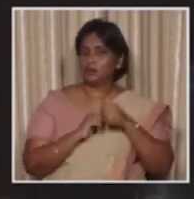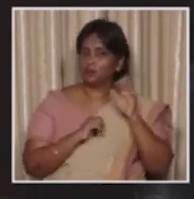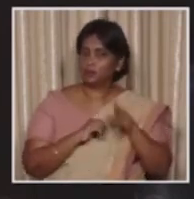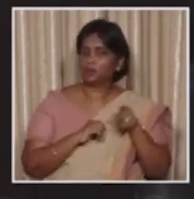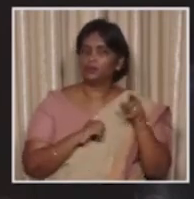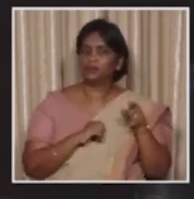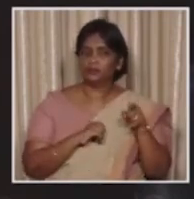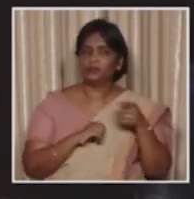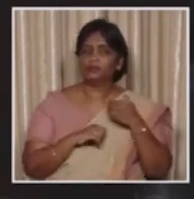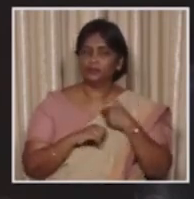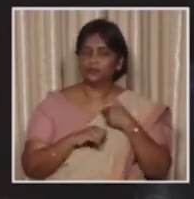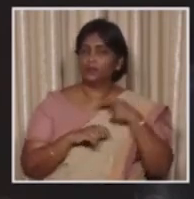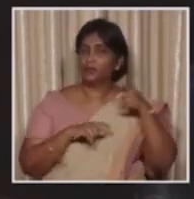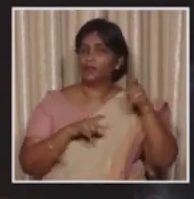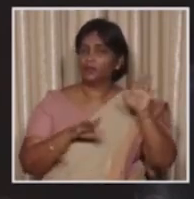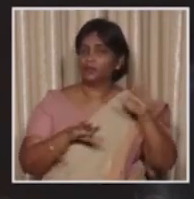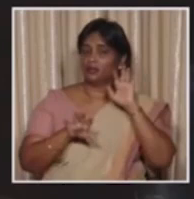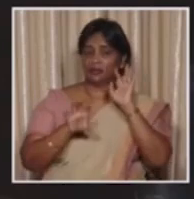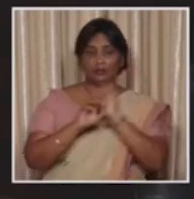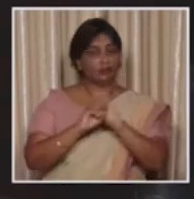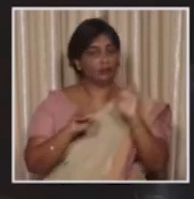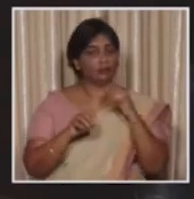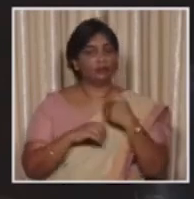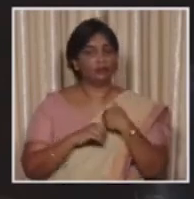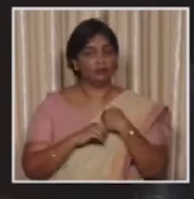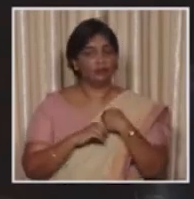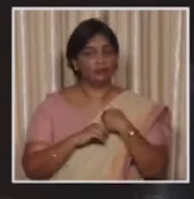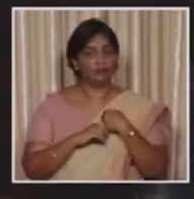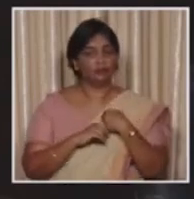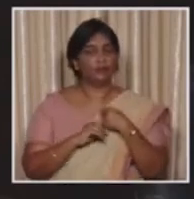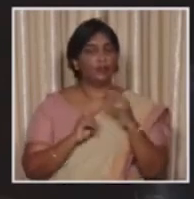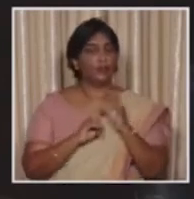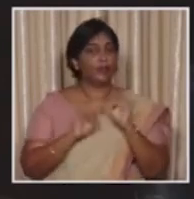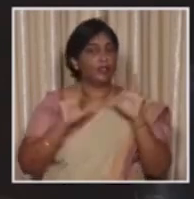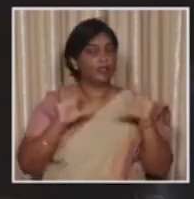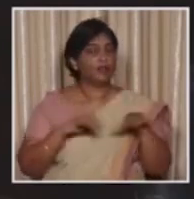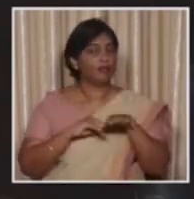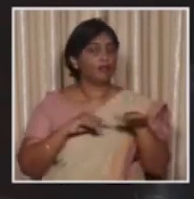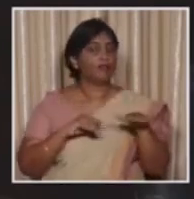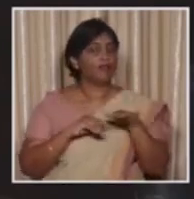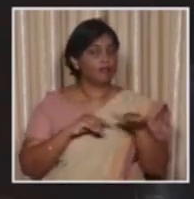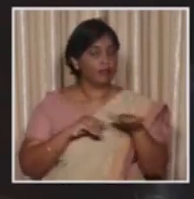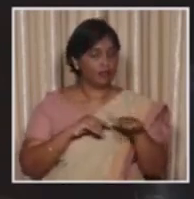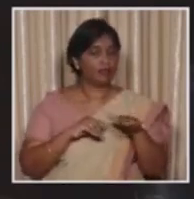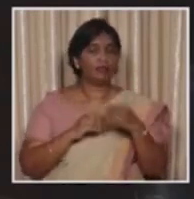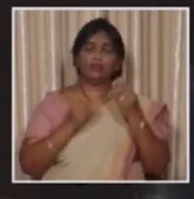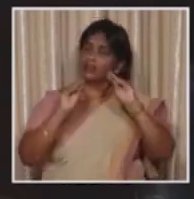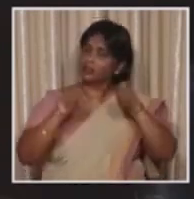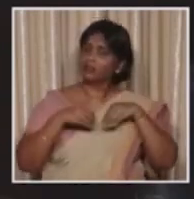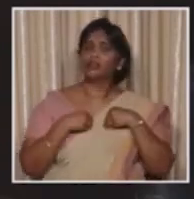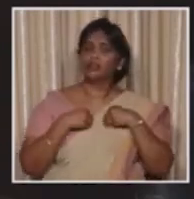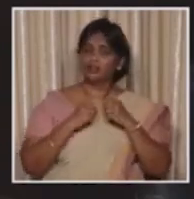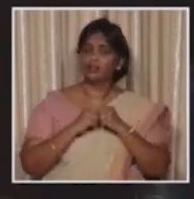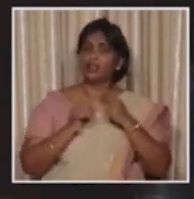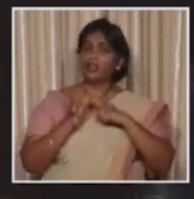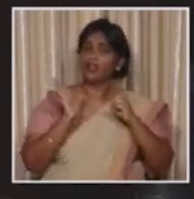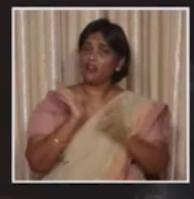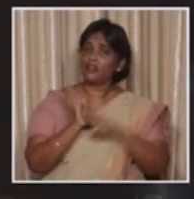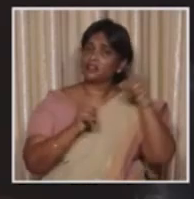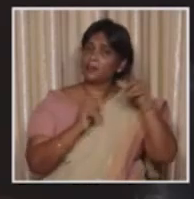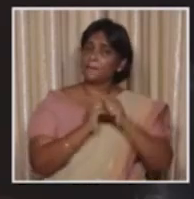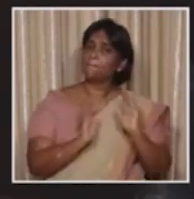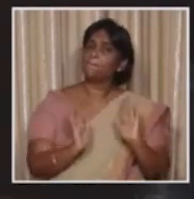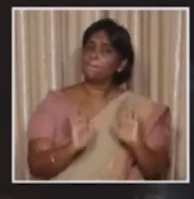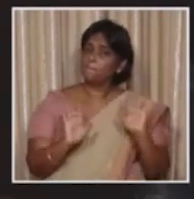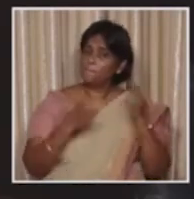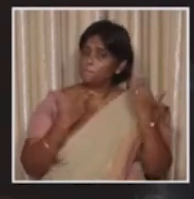அங்கிருந்தே சொன்னேன், நான் தயவு செய்து அது 10% நிலம் வழங்கும் திட்டத்தை தயவு செய்து அவிசாவளியிலிருந்து ஆரம்பியுங்கள். கொழும்பு மாவட்டம் என்பது